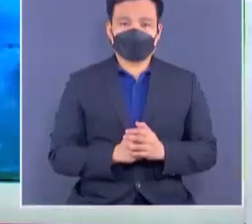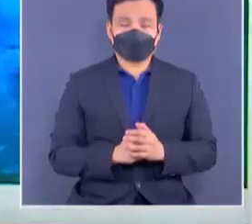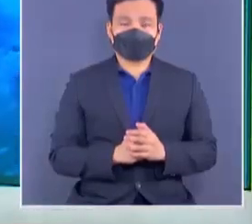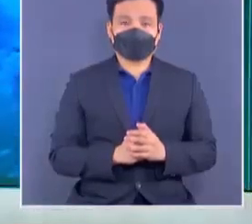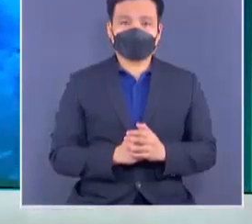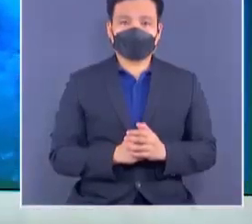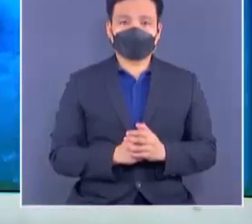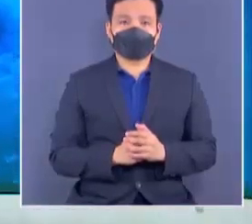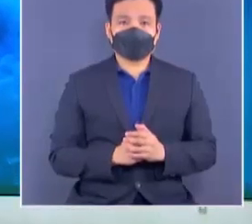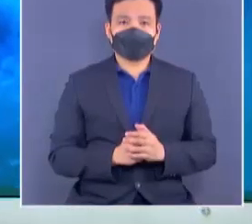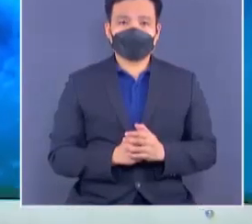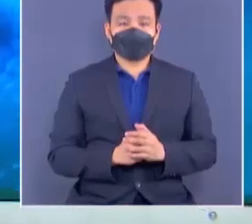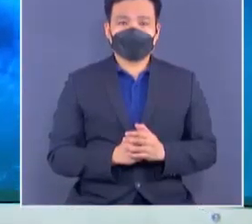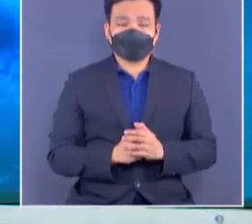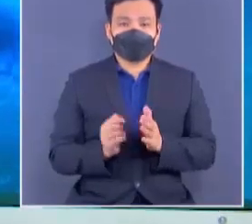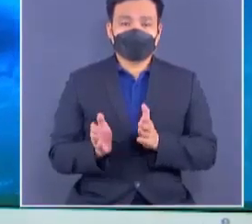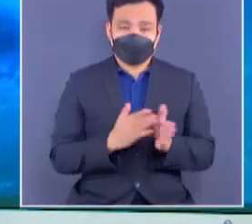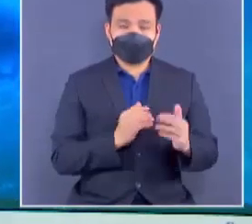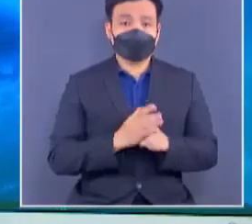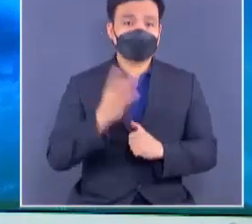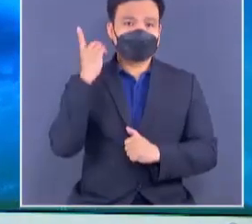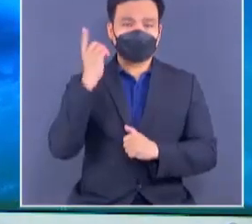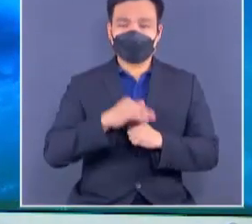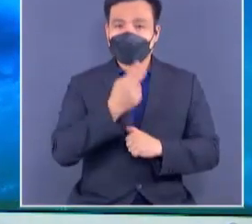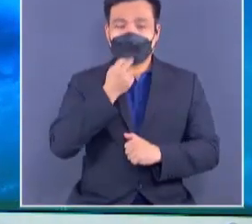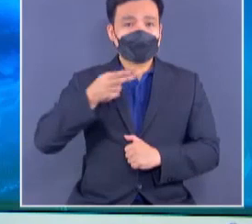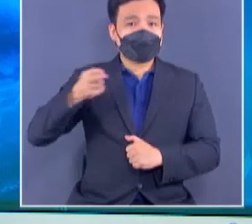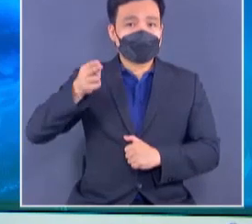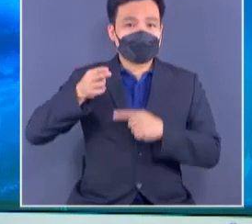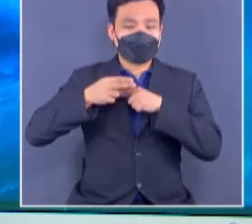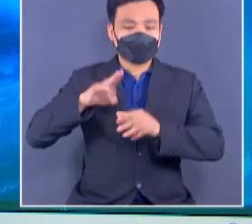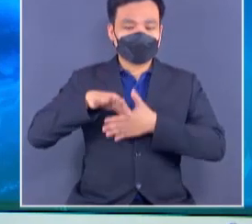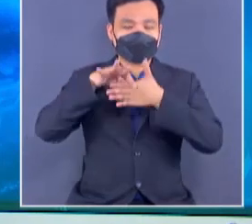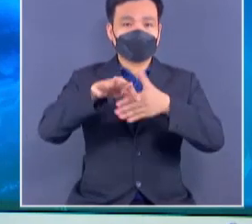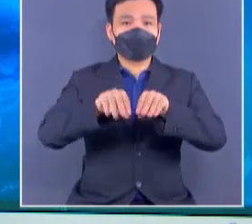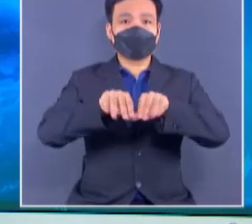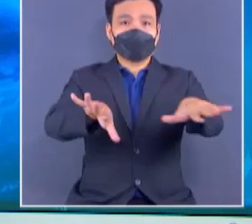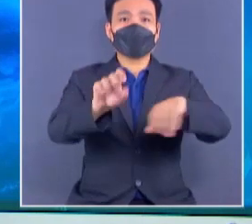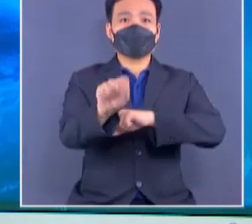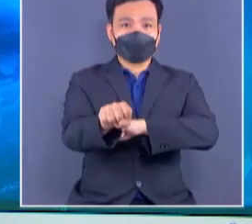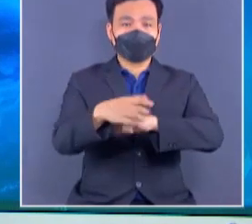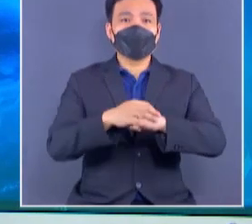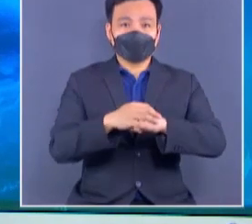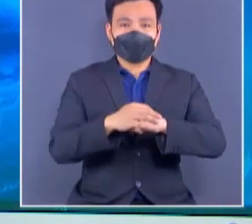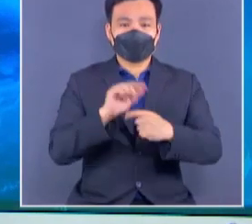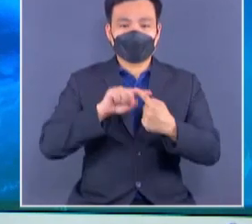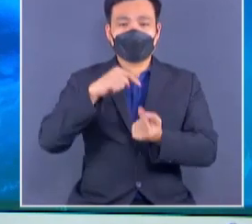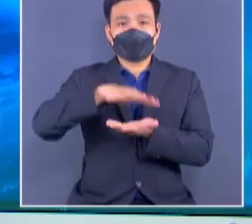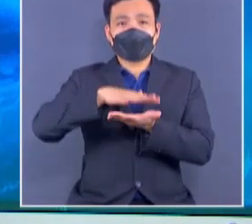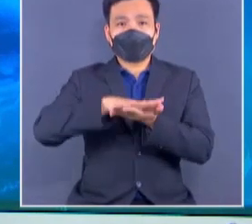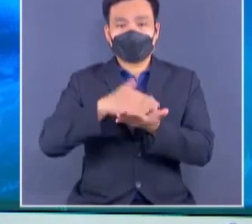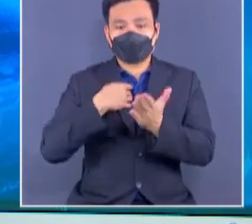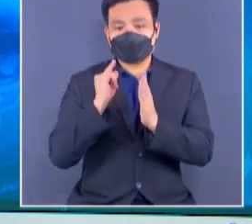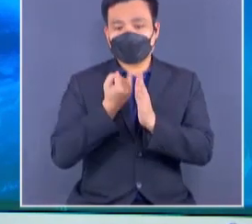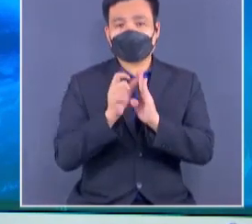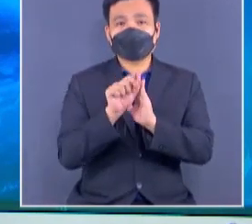ไปต่อกันอีกเรื่องนึงเมื่อวานนี้โอ้โหส่งต่อคลิปกันเยอะๆเลยทีเดียวนะครับคุณเอกโปรยไว้แล้วเมื่อช่วงก่อนปิดเบรกว่าจะพาไปที่โรงเรียนแห่งหนึ่งที่ศรีสะเก